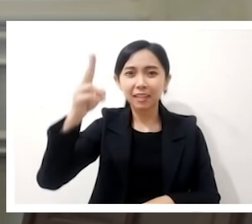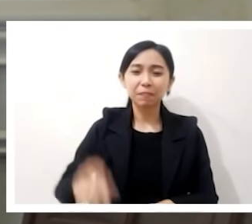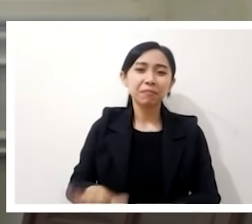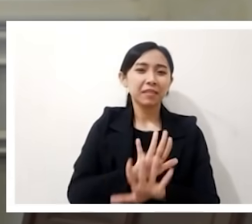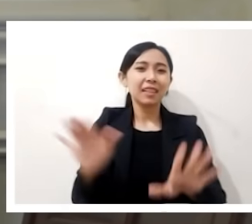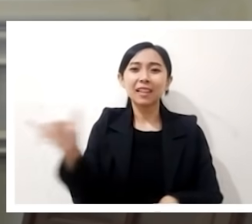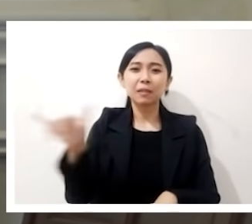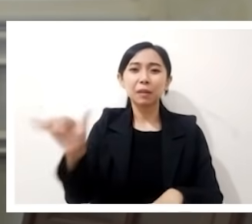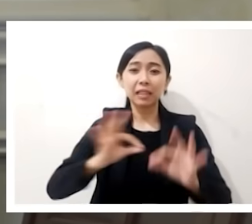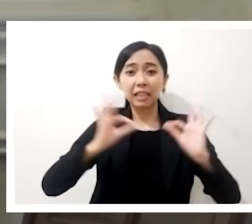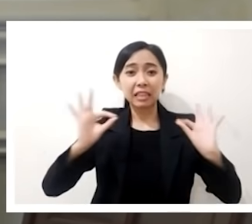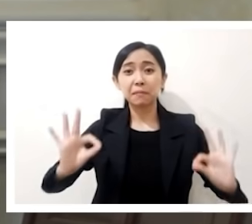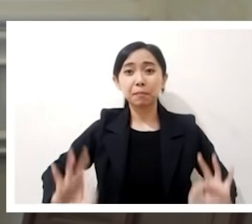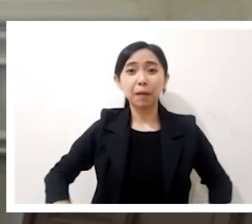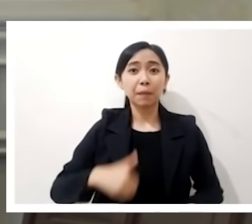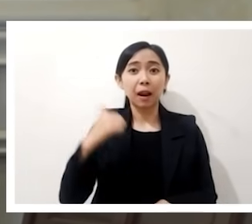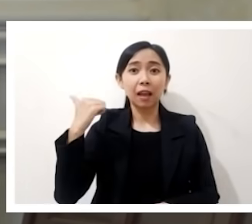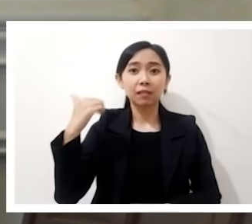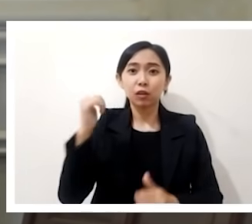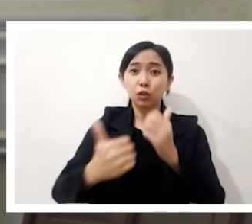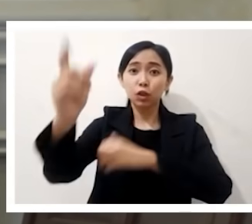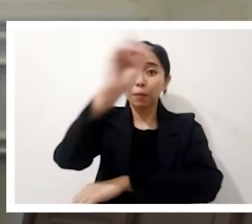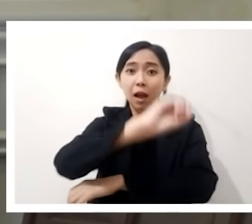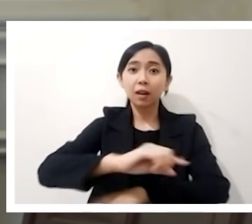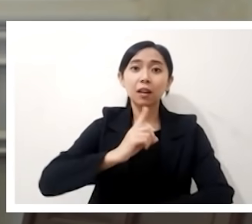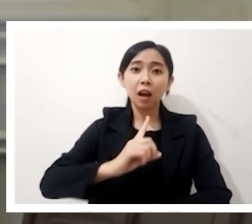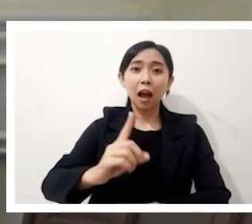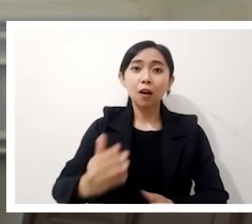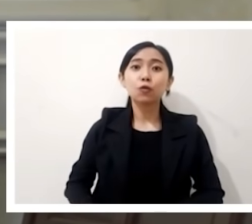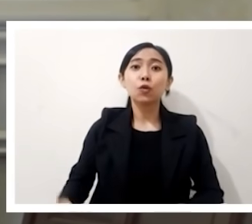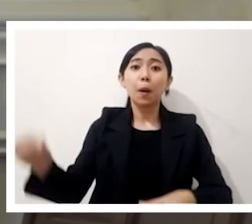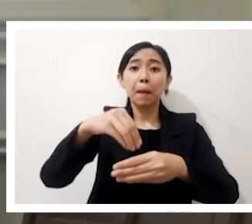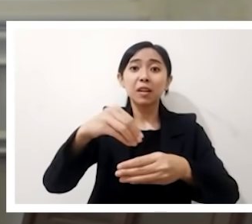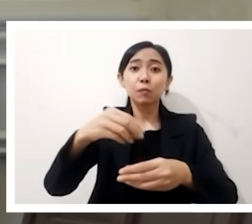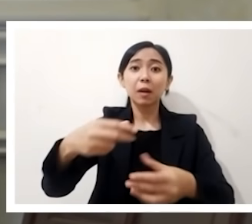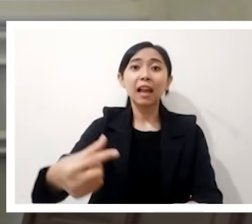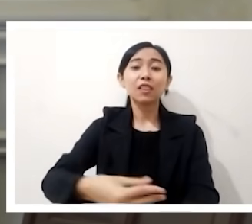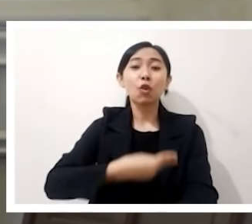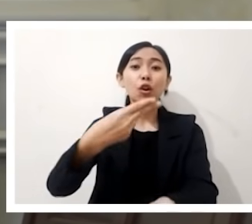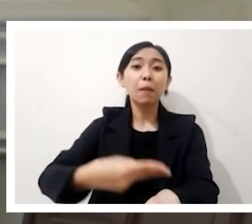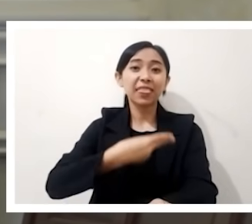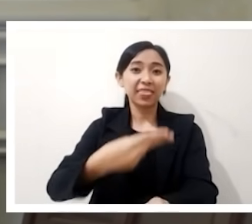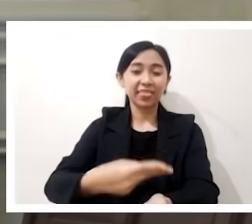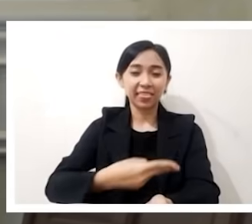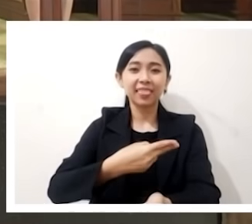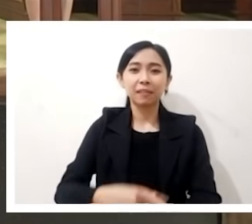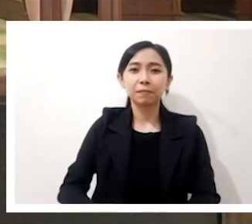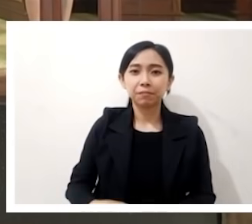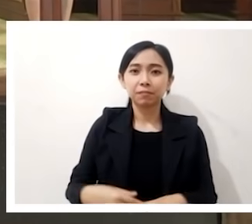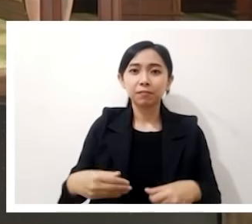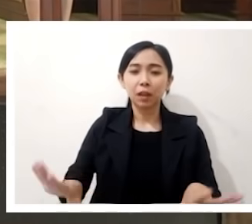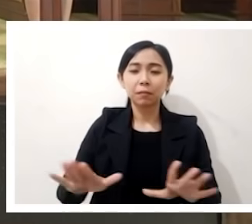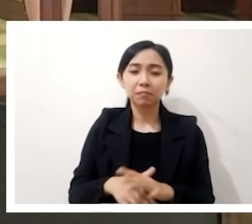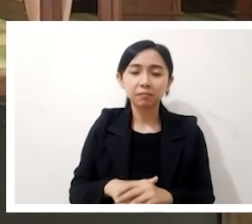sorga, yang tidak seperti imam-imam besar lain, yang setiap hari harus mempersembahkan korban untuk dosanya sendiri,